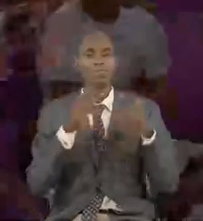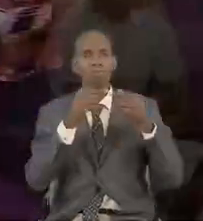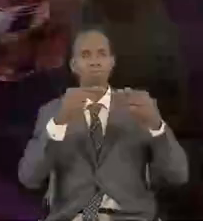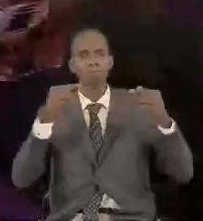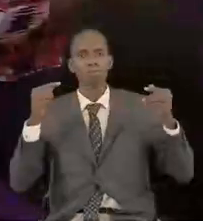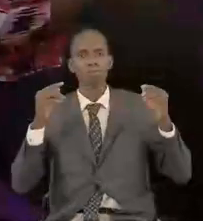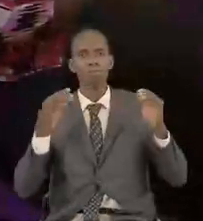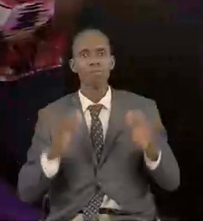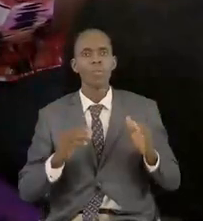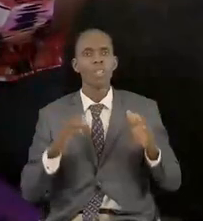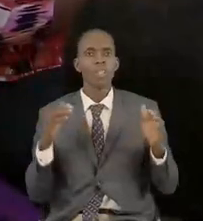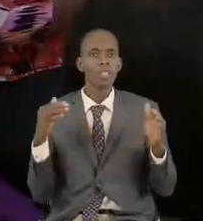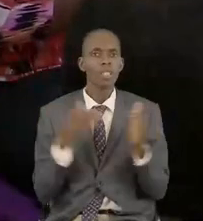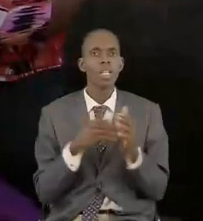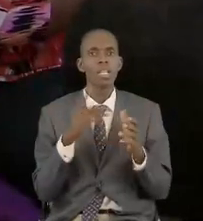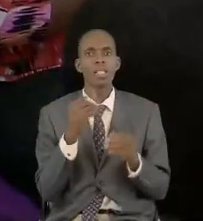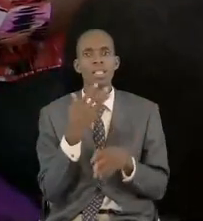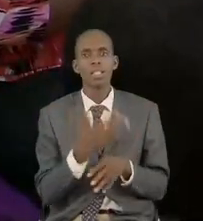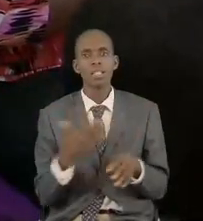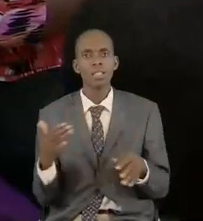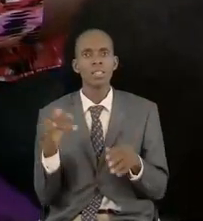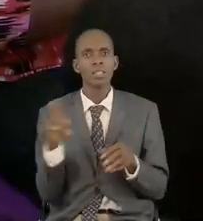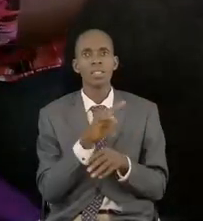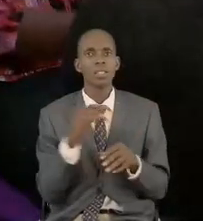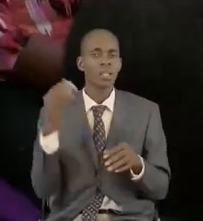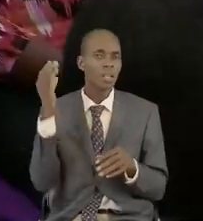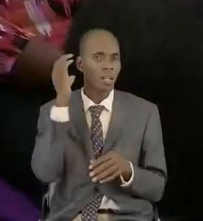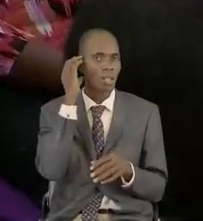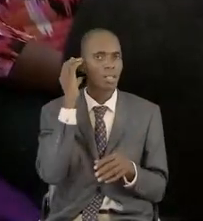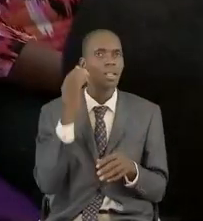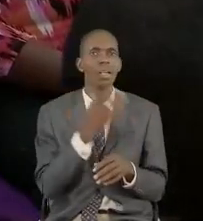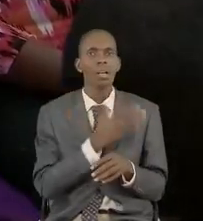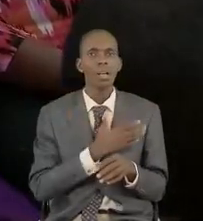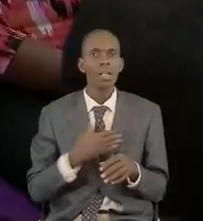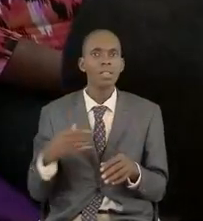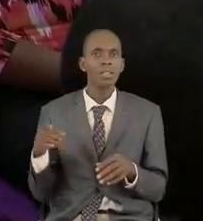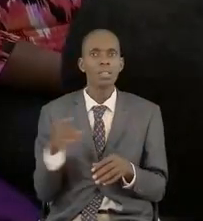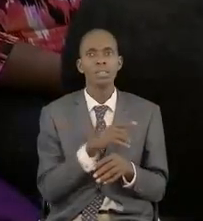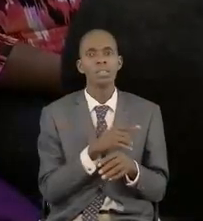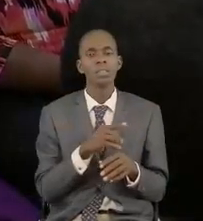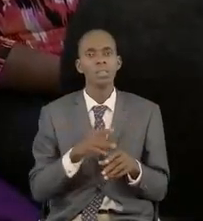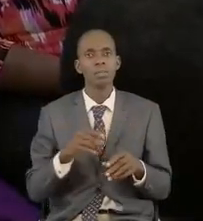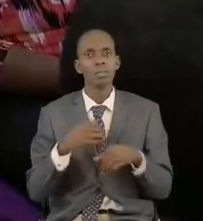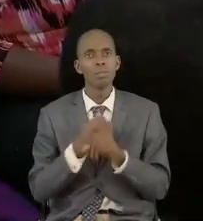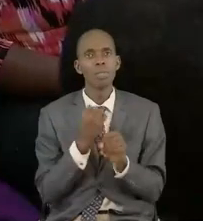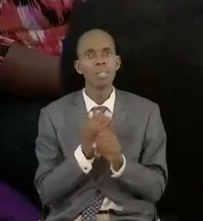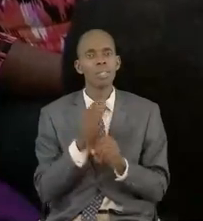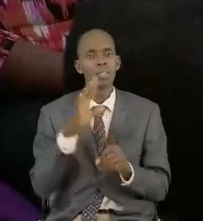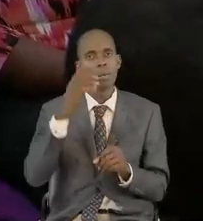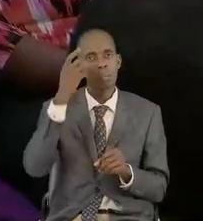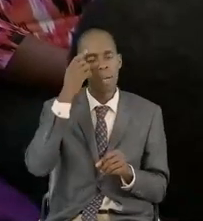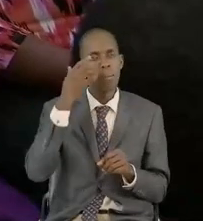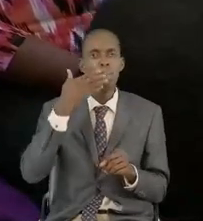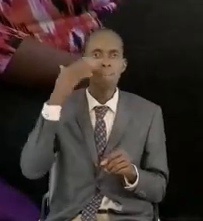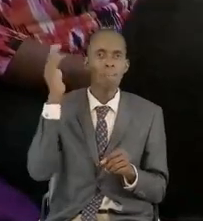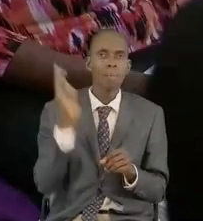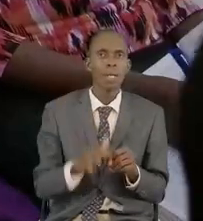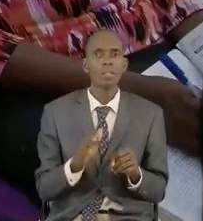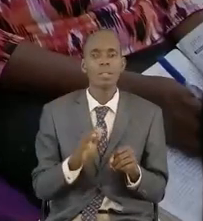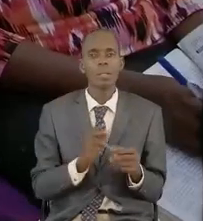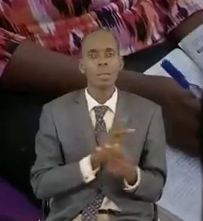contre ce qu'ils ont entendu et ils ont et ils ont et ils ont